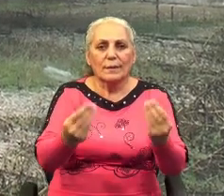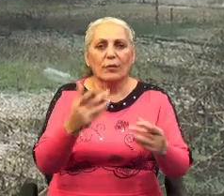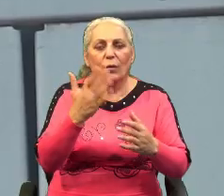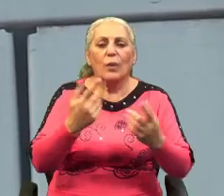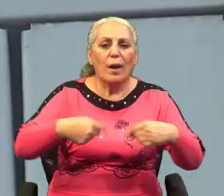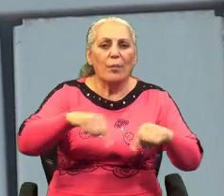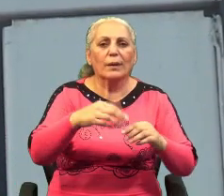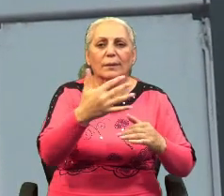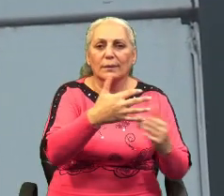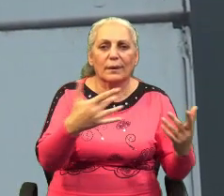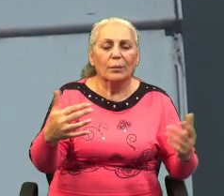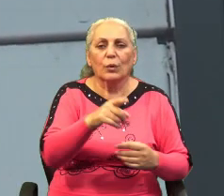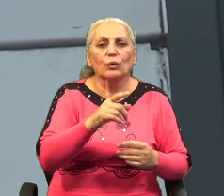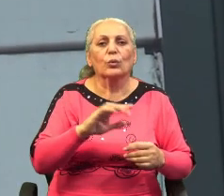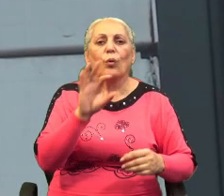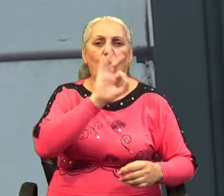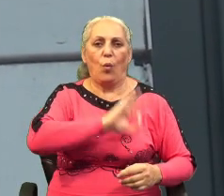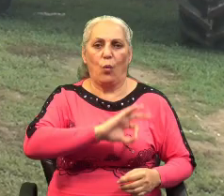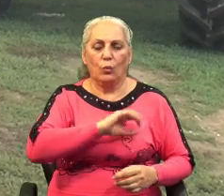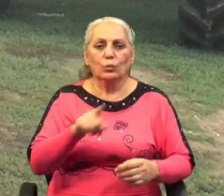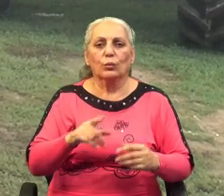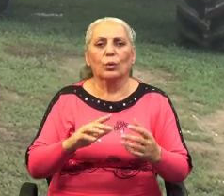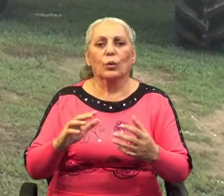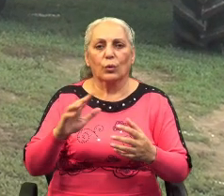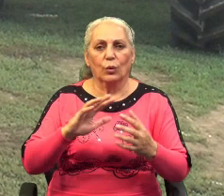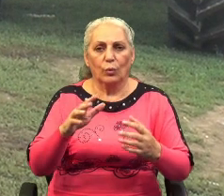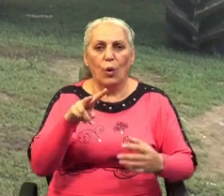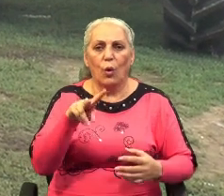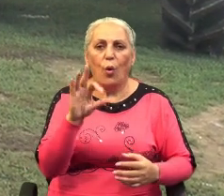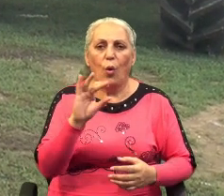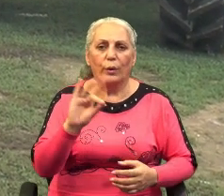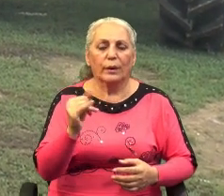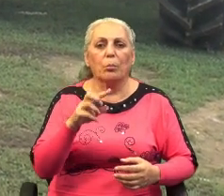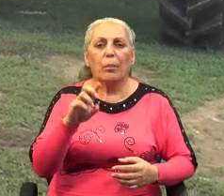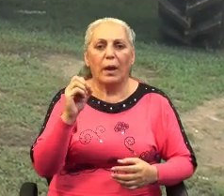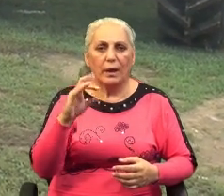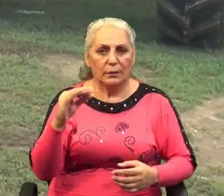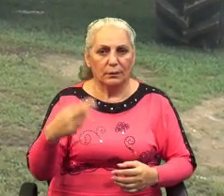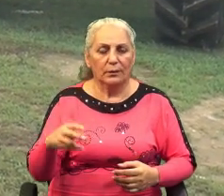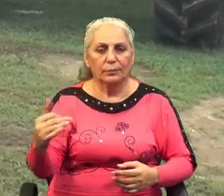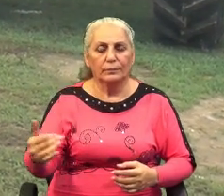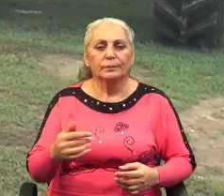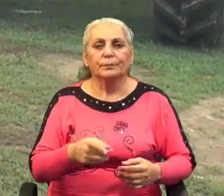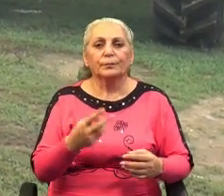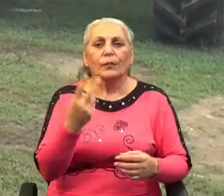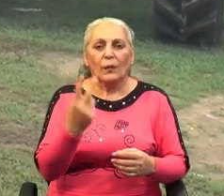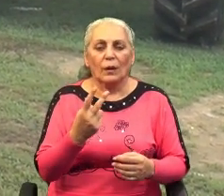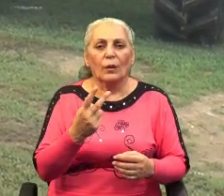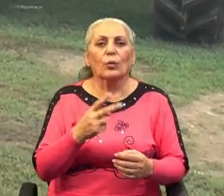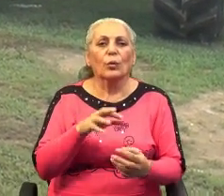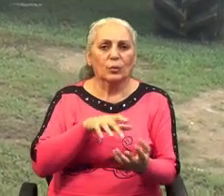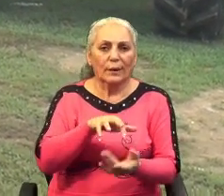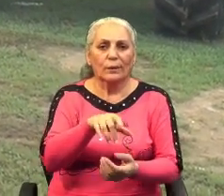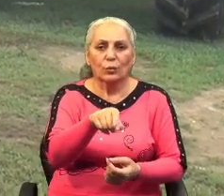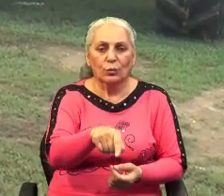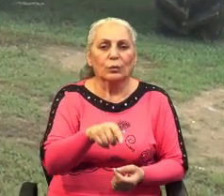համայնքներում, ինչի ևս իօքուտ Լոռի բերդի։ Մեր 2 կոմբայնի այս տարվա ձեռք բերած 2